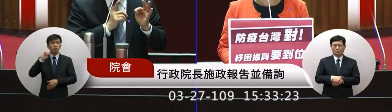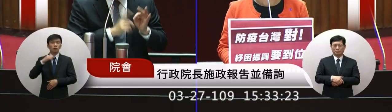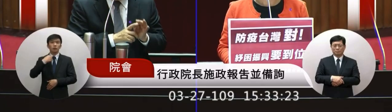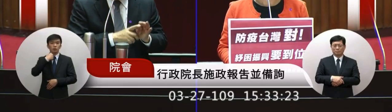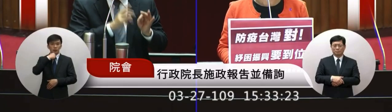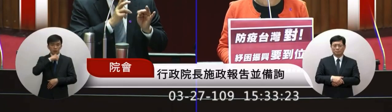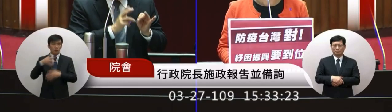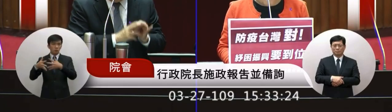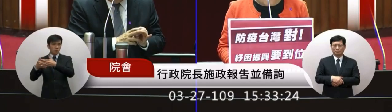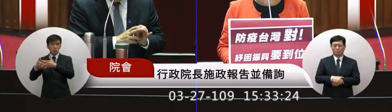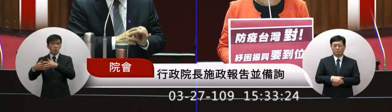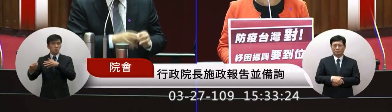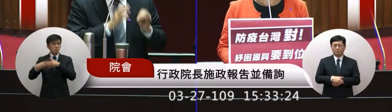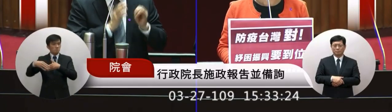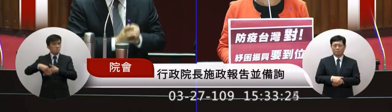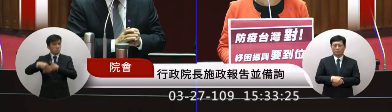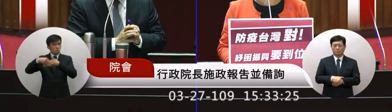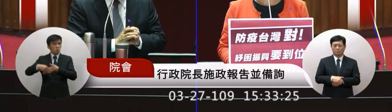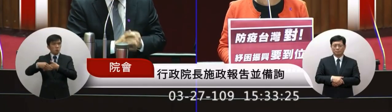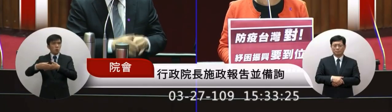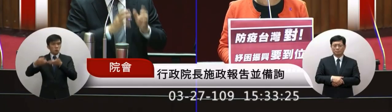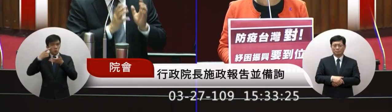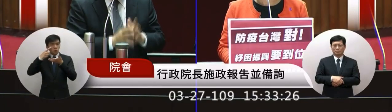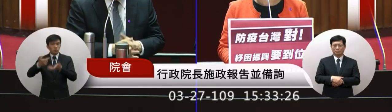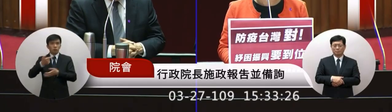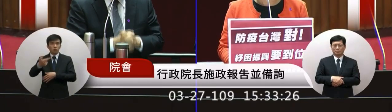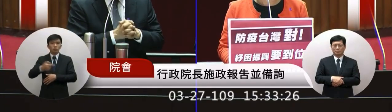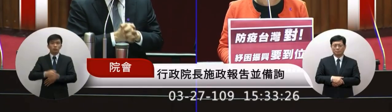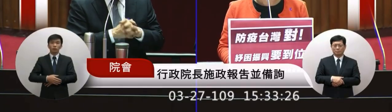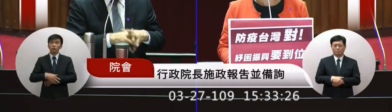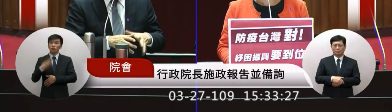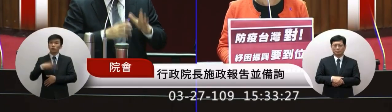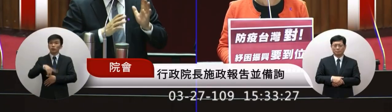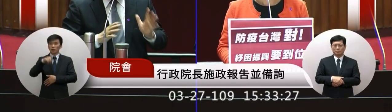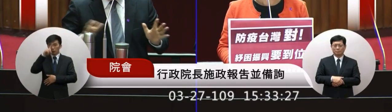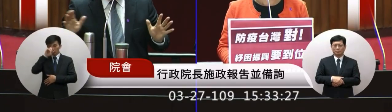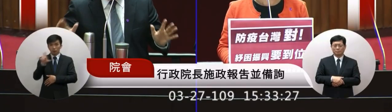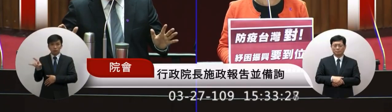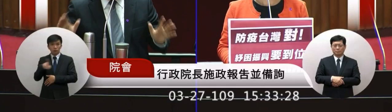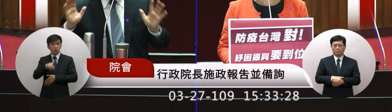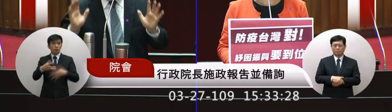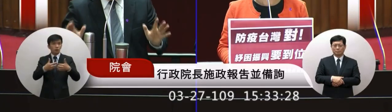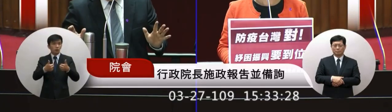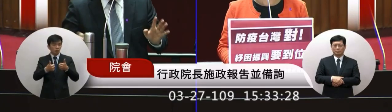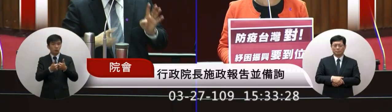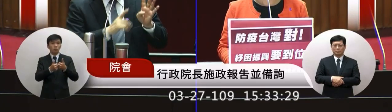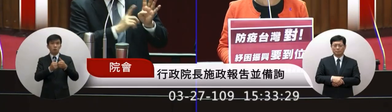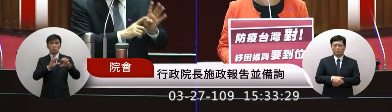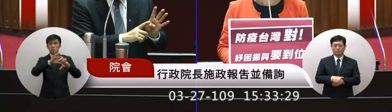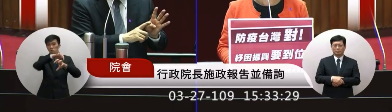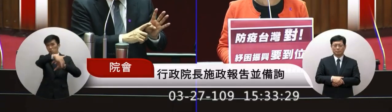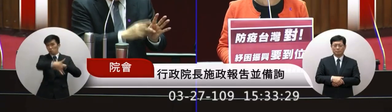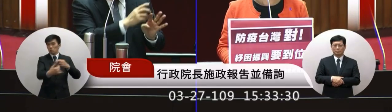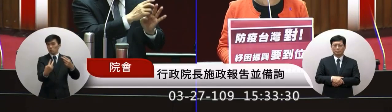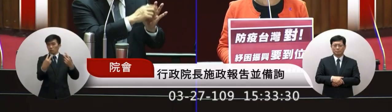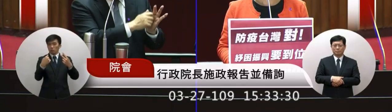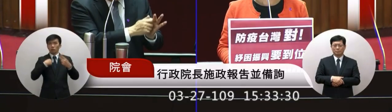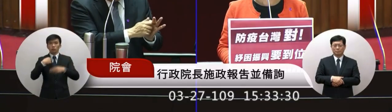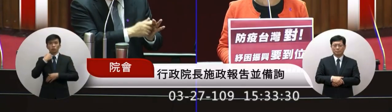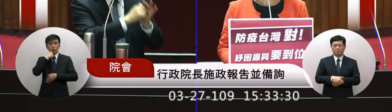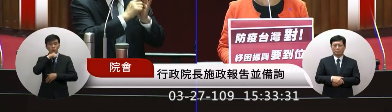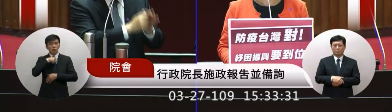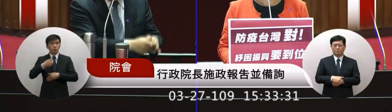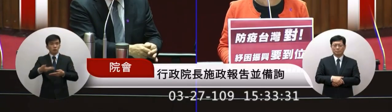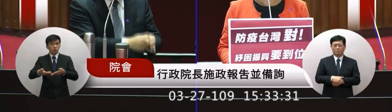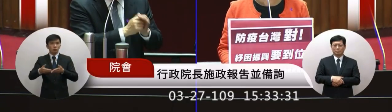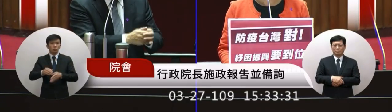的重要跟友好，更进一步也希望借此全世界都看到台湾的重要，台